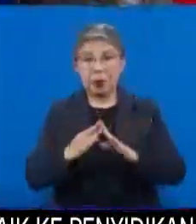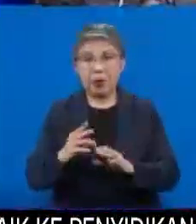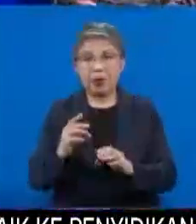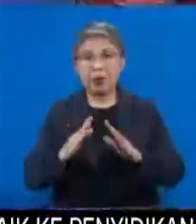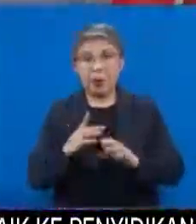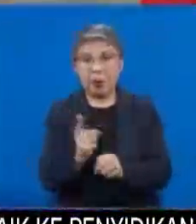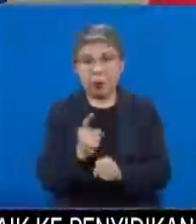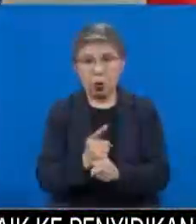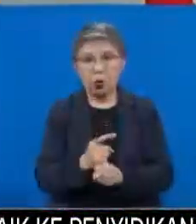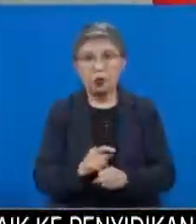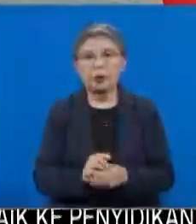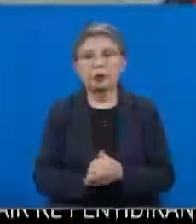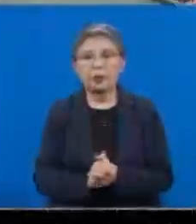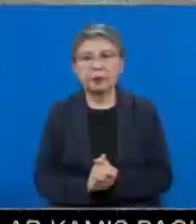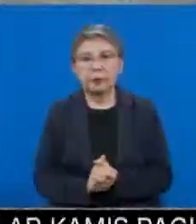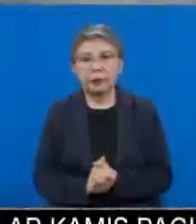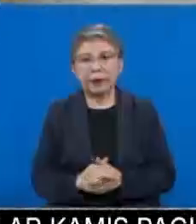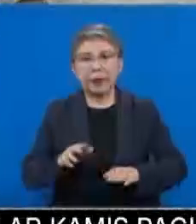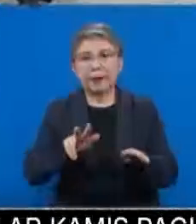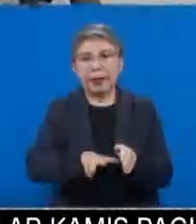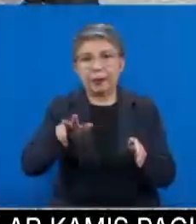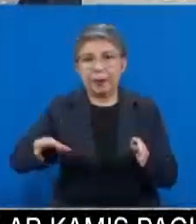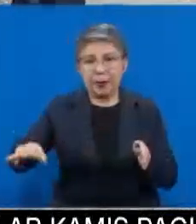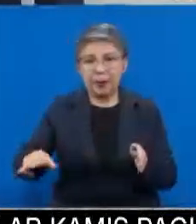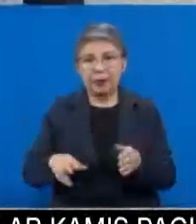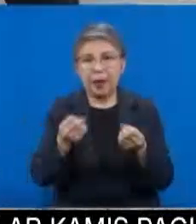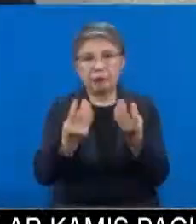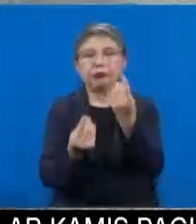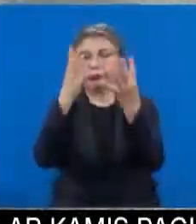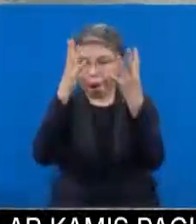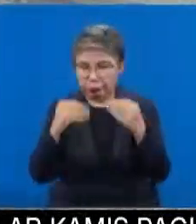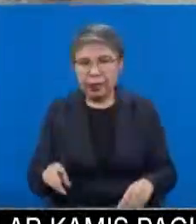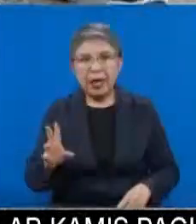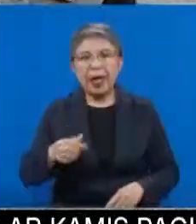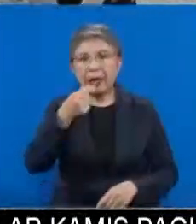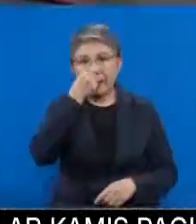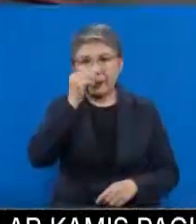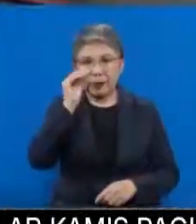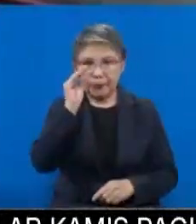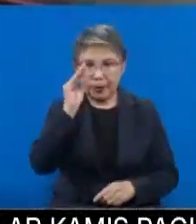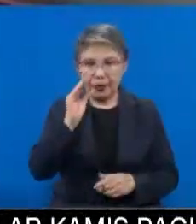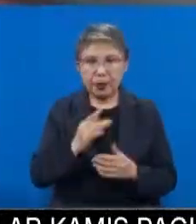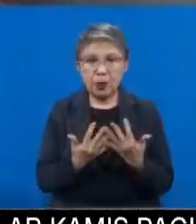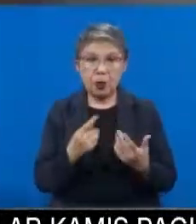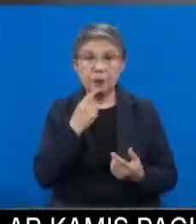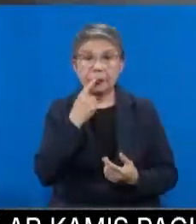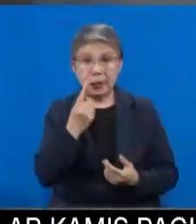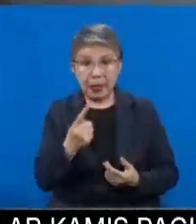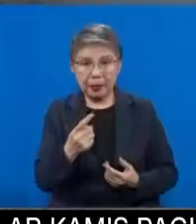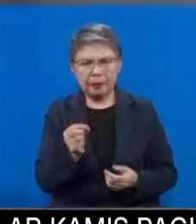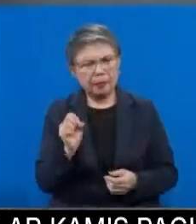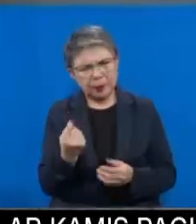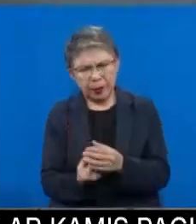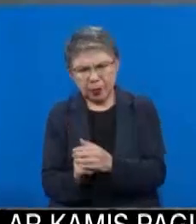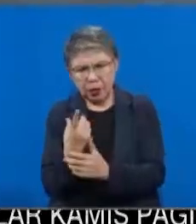Sedikitnya 6 ruko di Jalan Siaga Balikpapan tengah ludes terbakar pada Kamis pagi. Penuturan warga di lokasi, api pertama